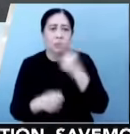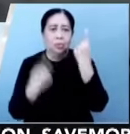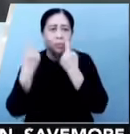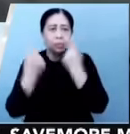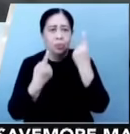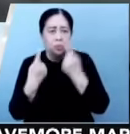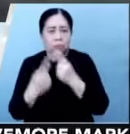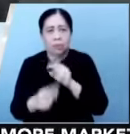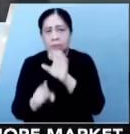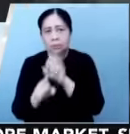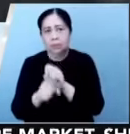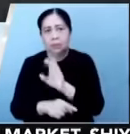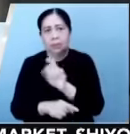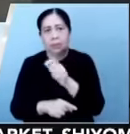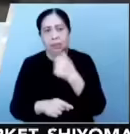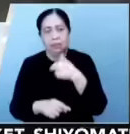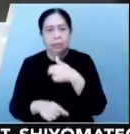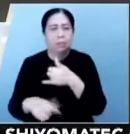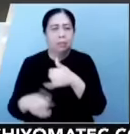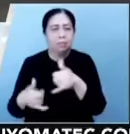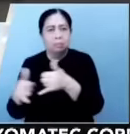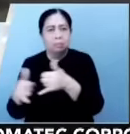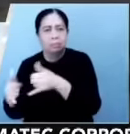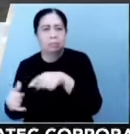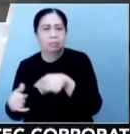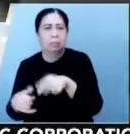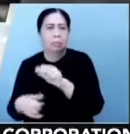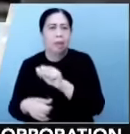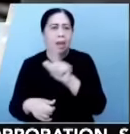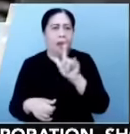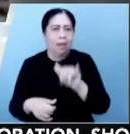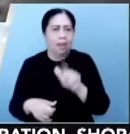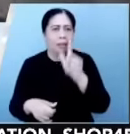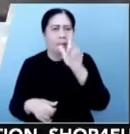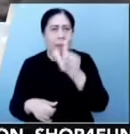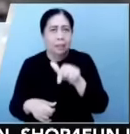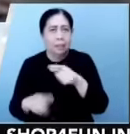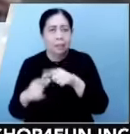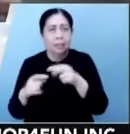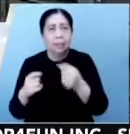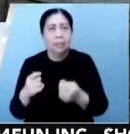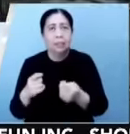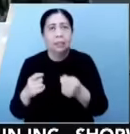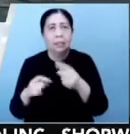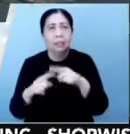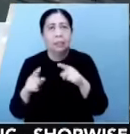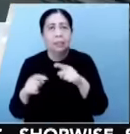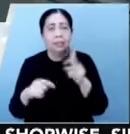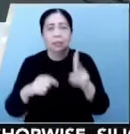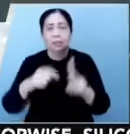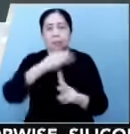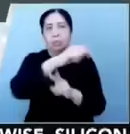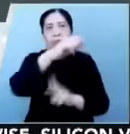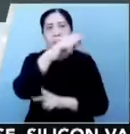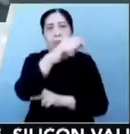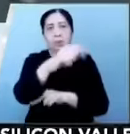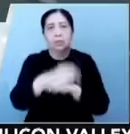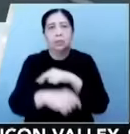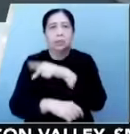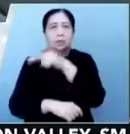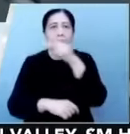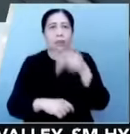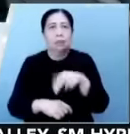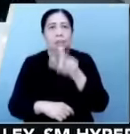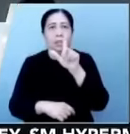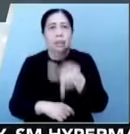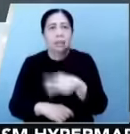na patakbo-takbo sa lugar si Ali hanggang gumapang ito paakyat sa isang footbridge. Maya-maya, makikitang